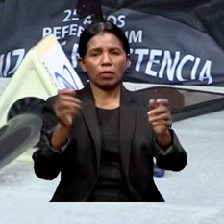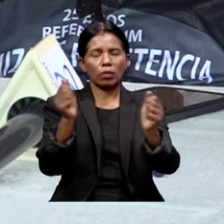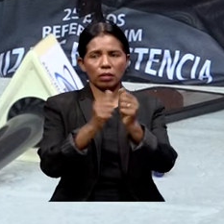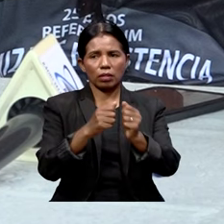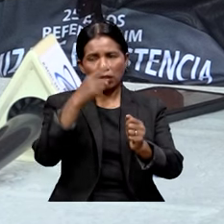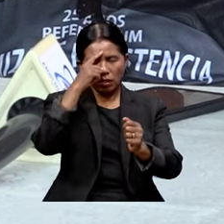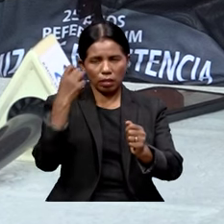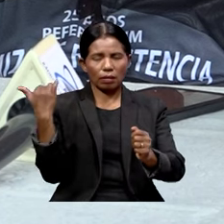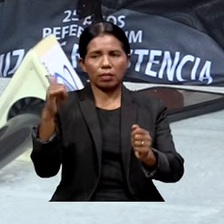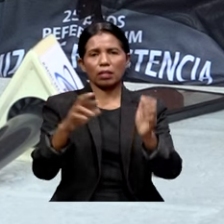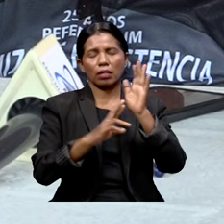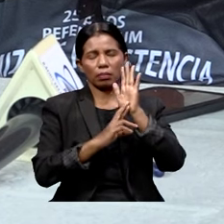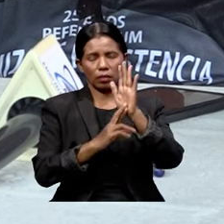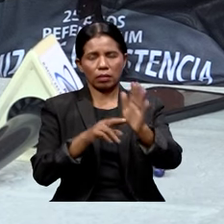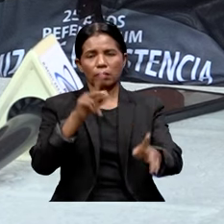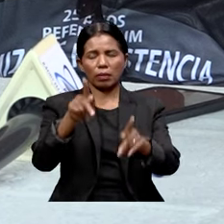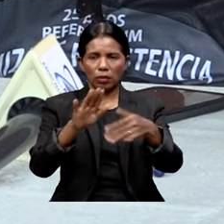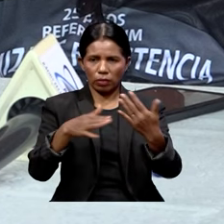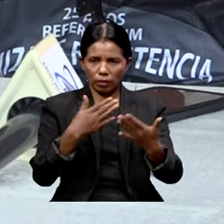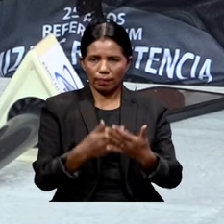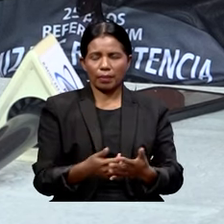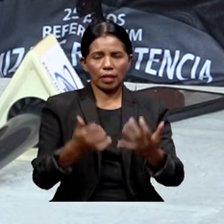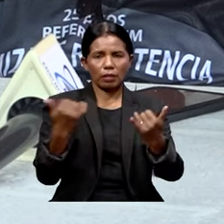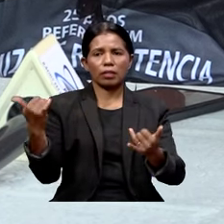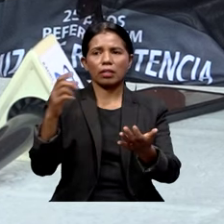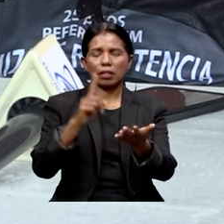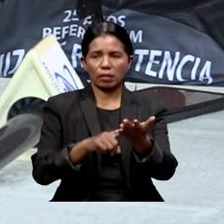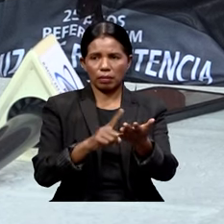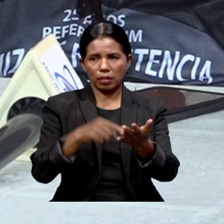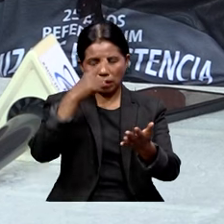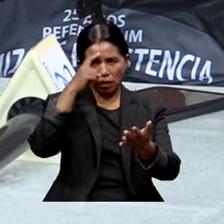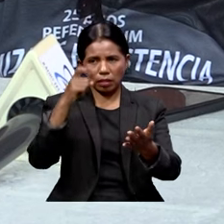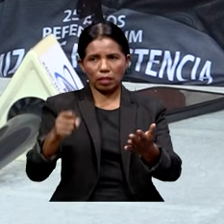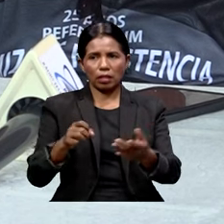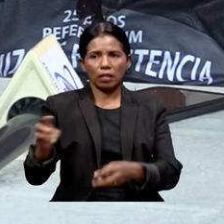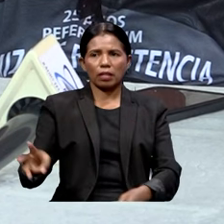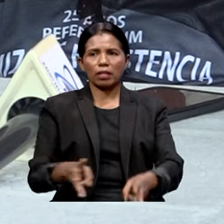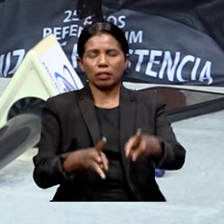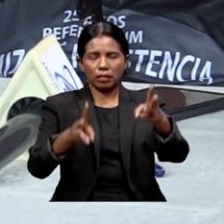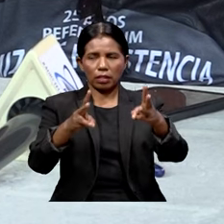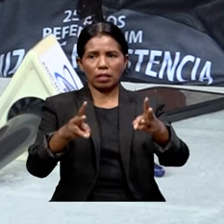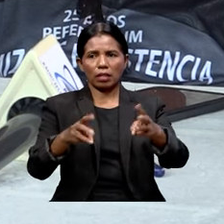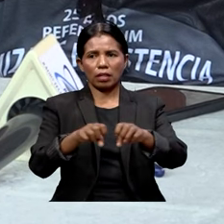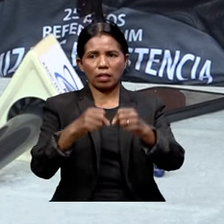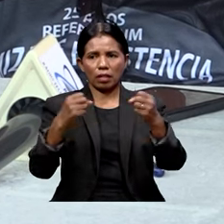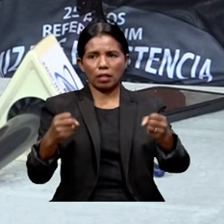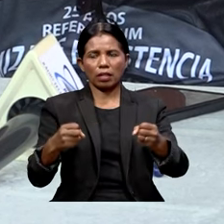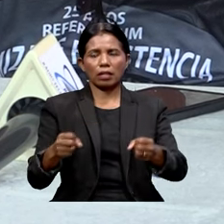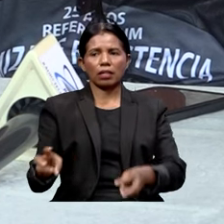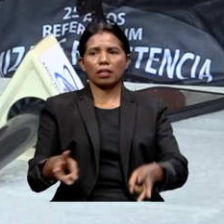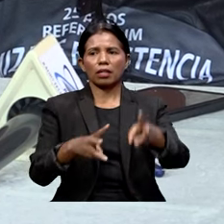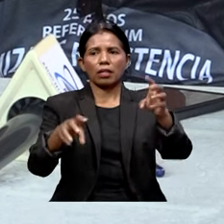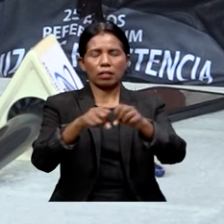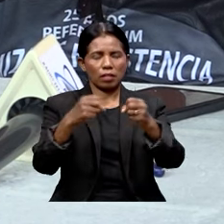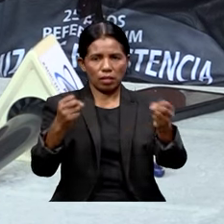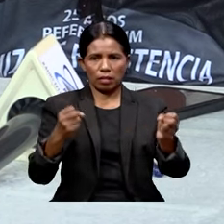sini bukan representan di depan. Agora, sini debat di orang zaman sekarang dia estrada baru rasanya estrada nabe pun disam lah